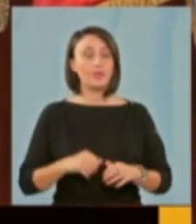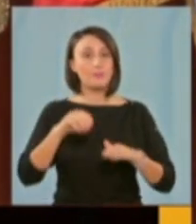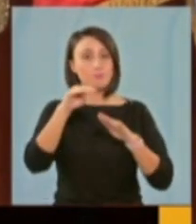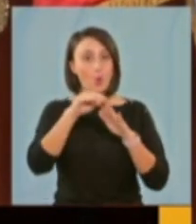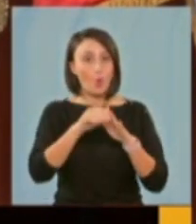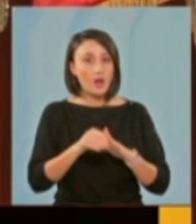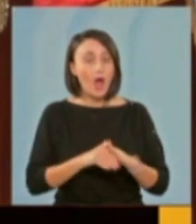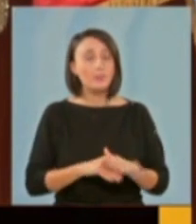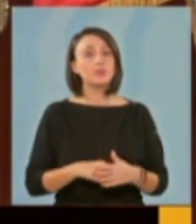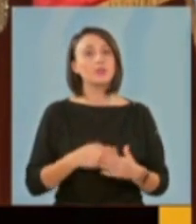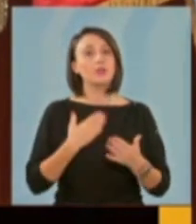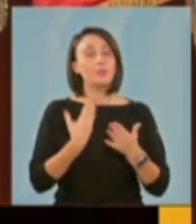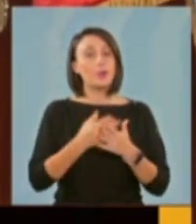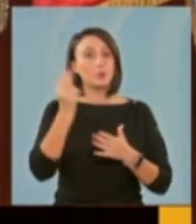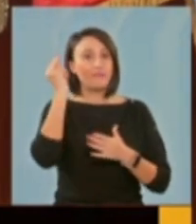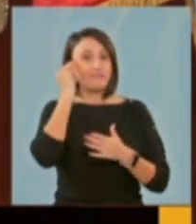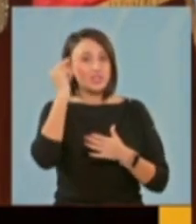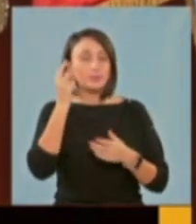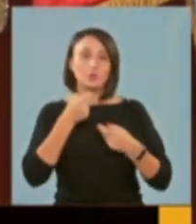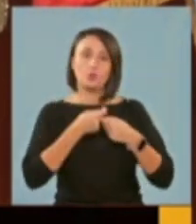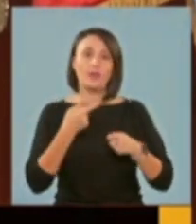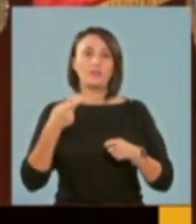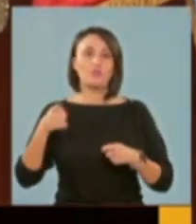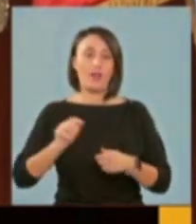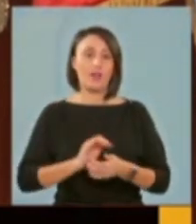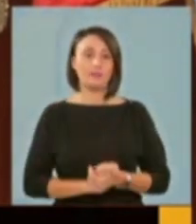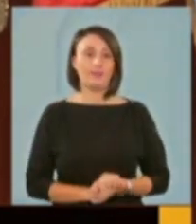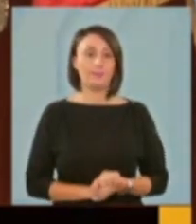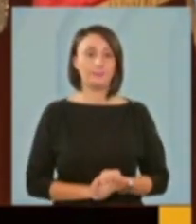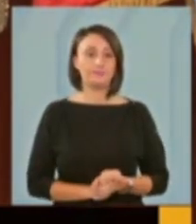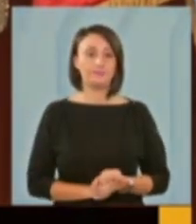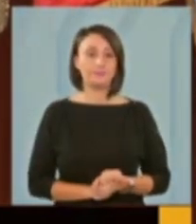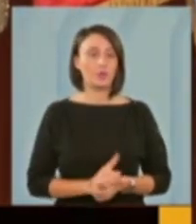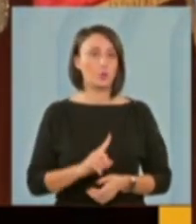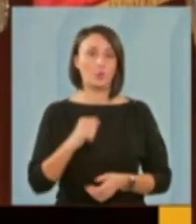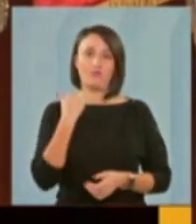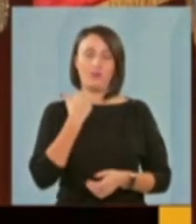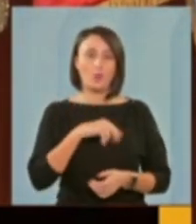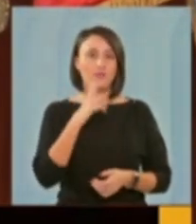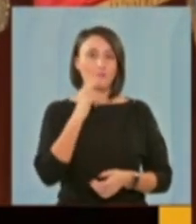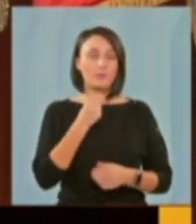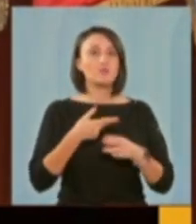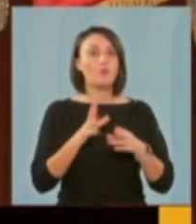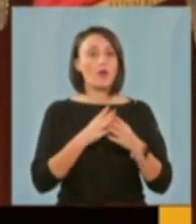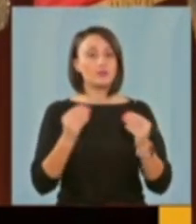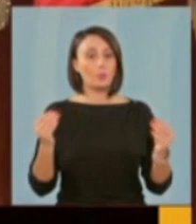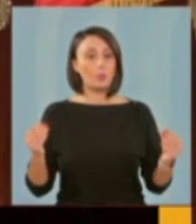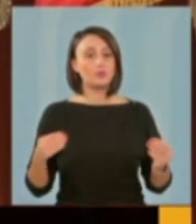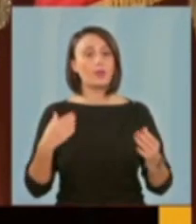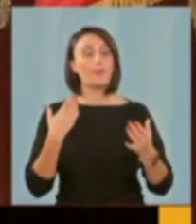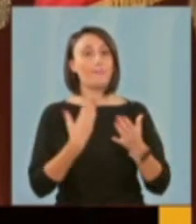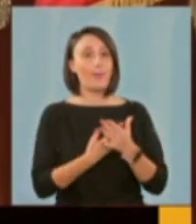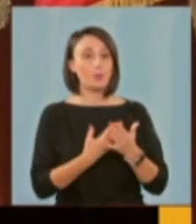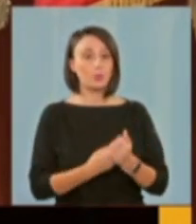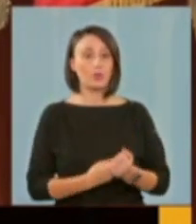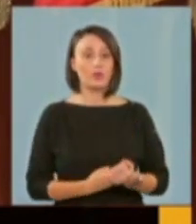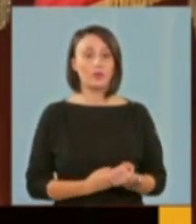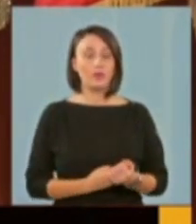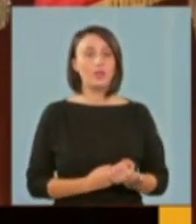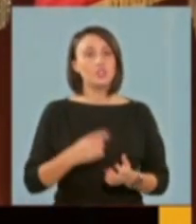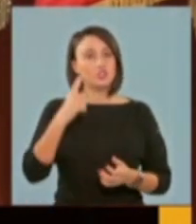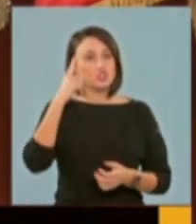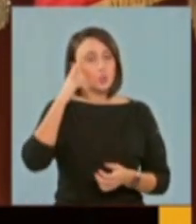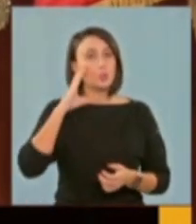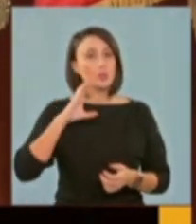de învățământ și toate celelalte. N-aș vrea să vorbesc foarte mult pentru că știu